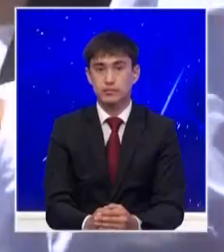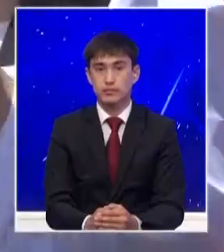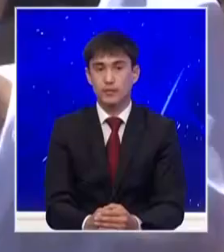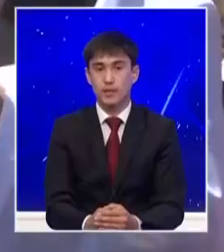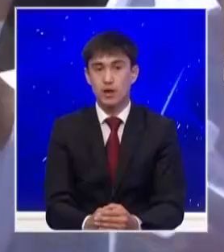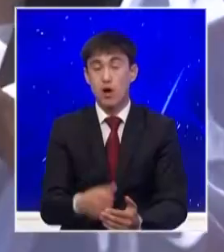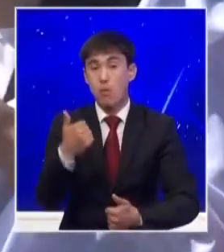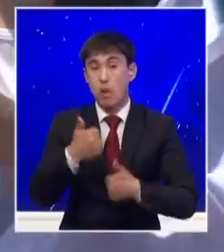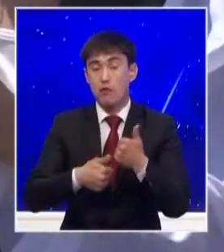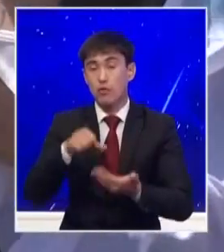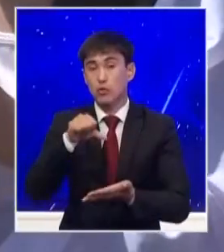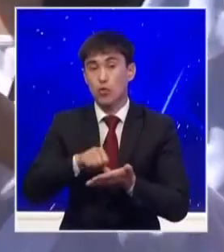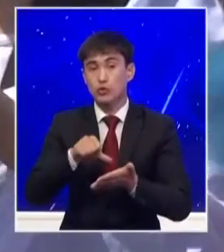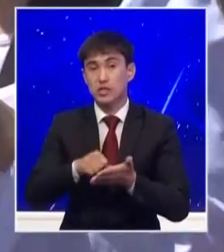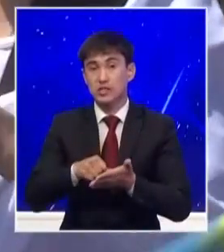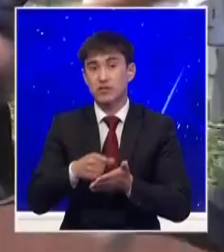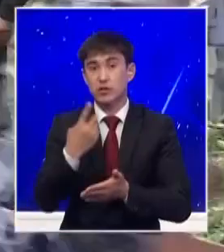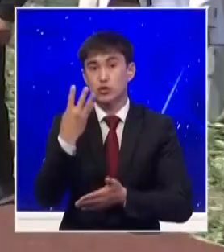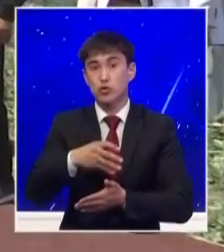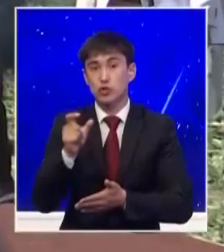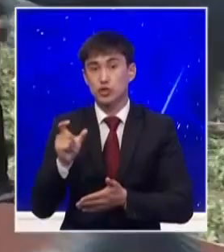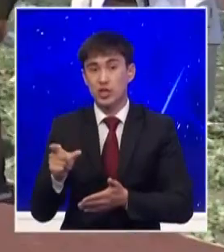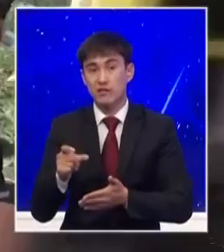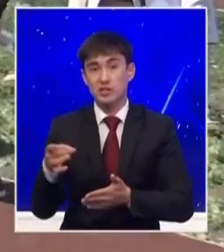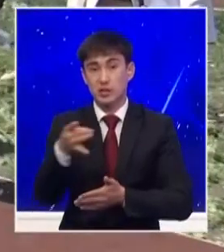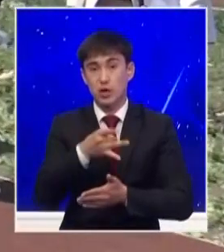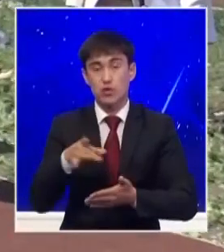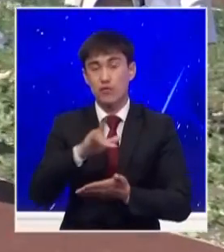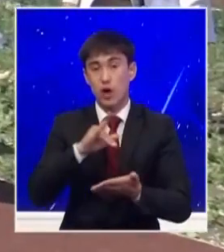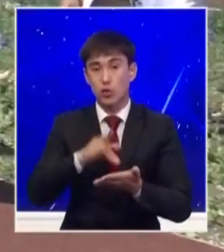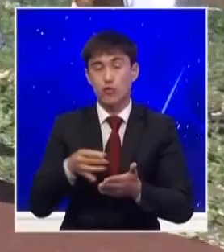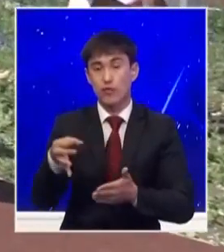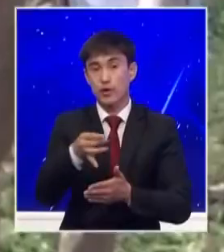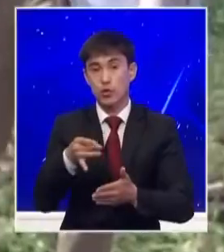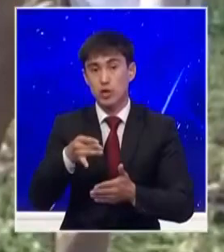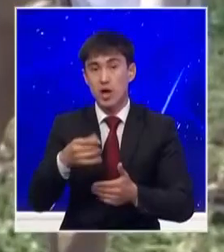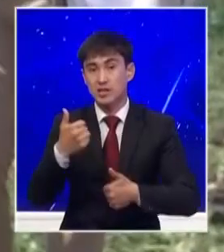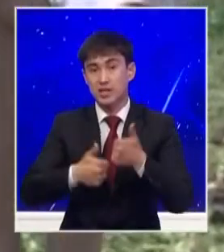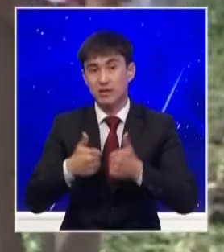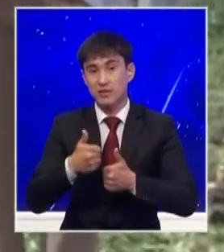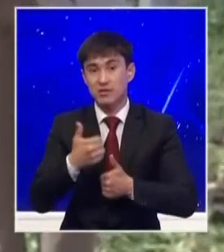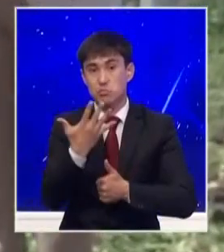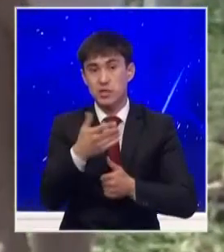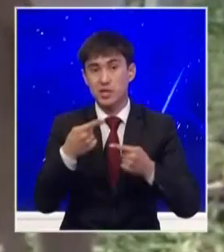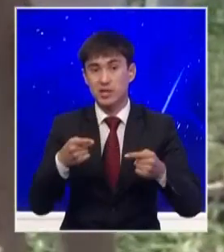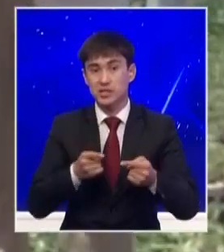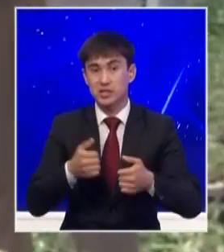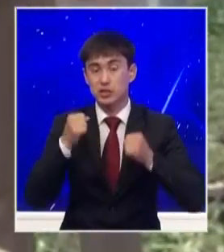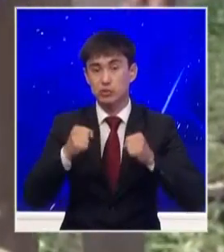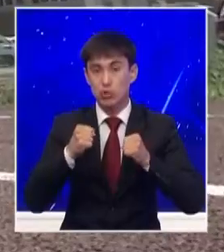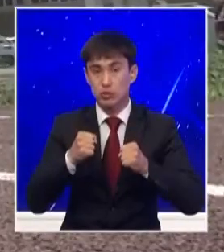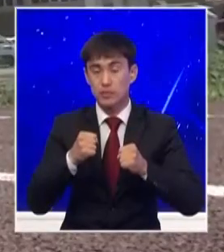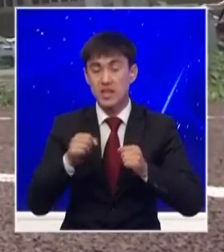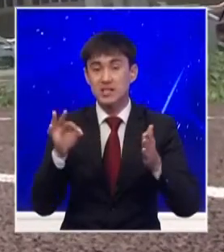Всего в марафоне приняли участие порядка 40 человек из районов и городов региона. Они соревновались в 5 различных видах